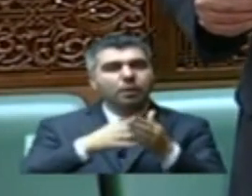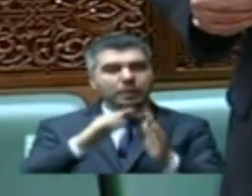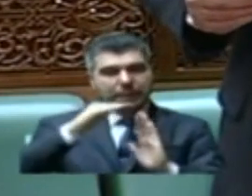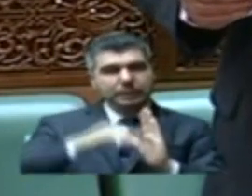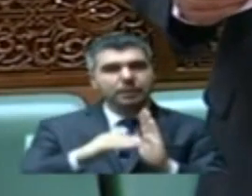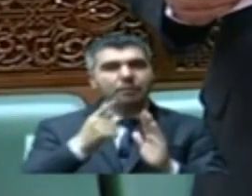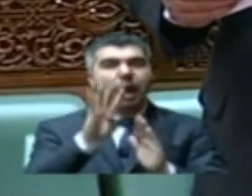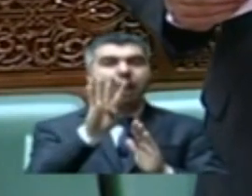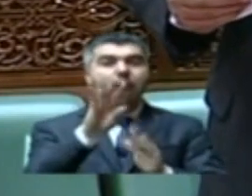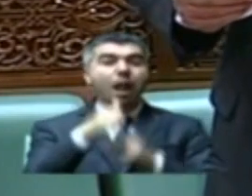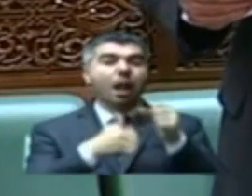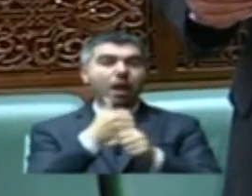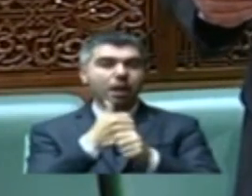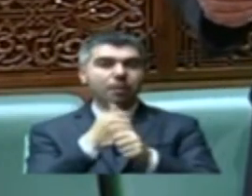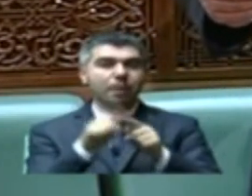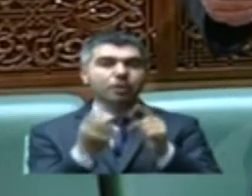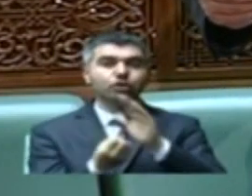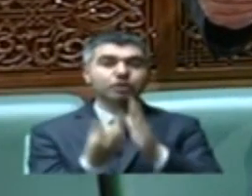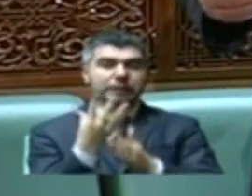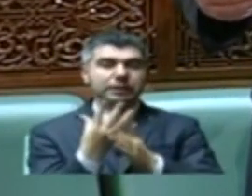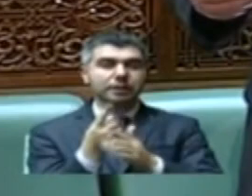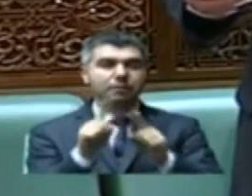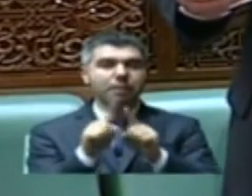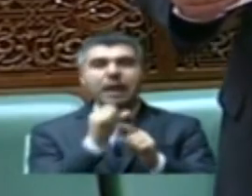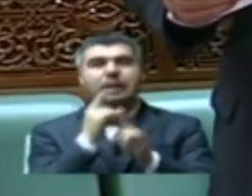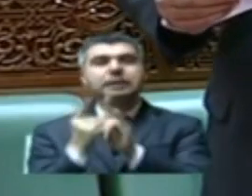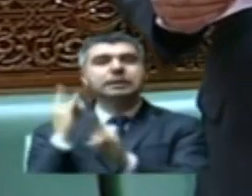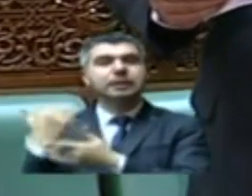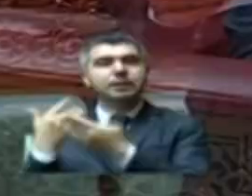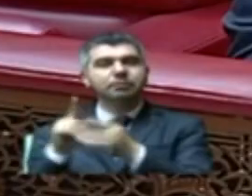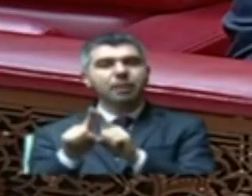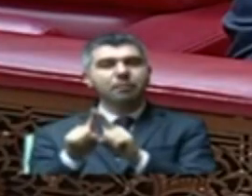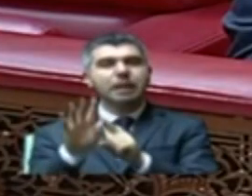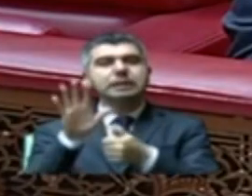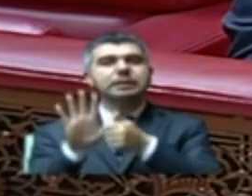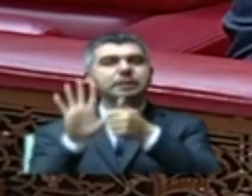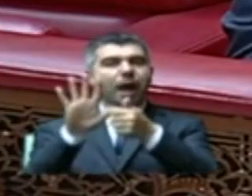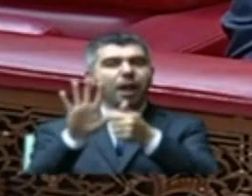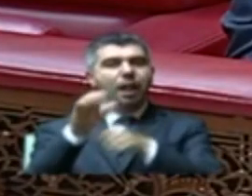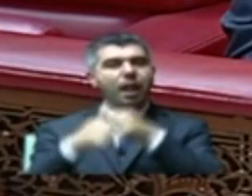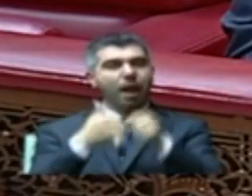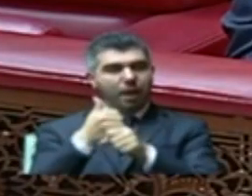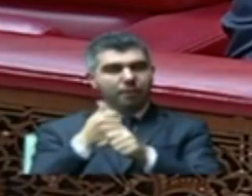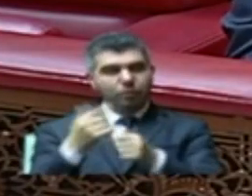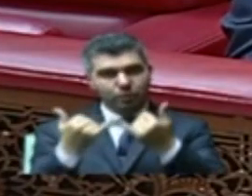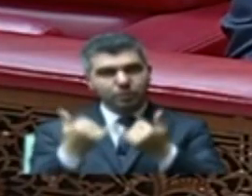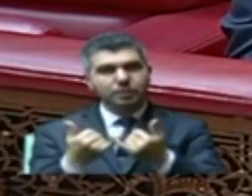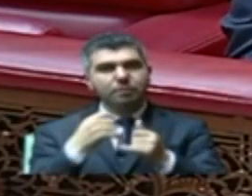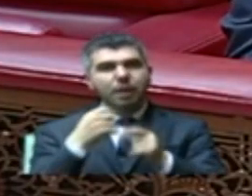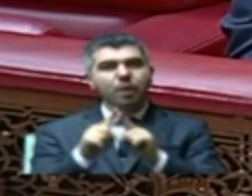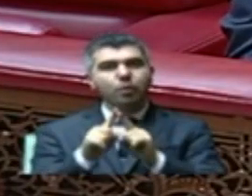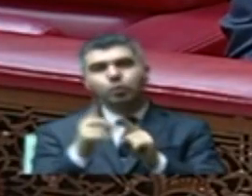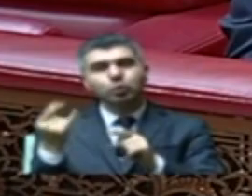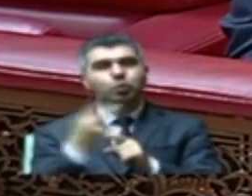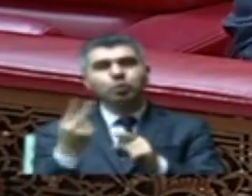4 سنوات وإدماج التعليم الأولي في المنظومة التربوية العمومية، وضرورة إتقان اللغتين الرسميتين